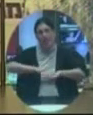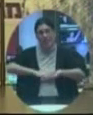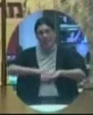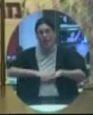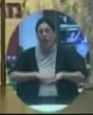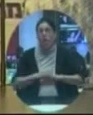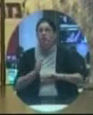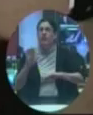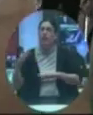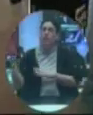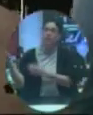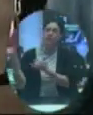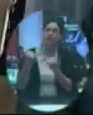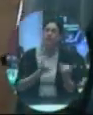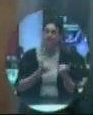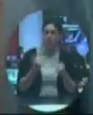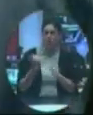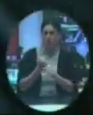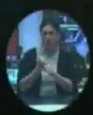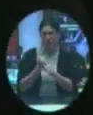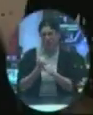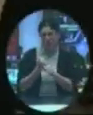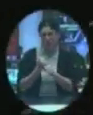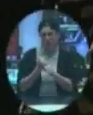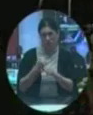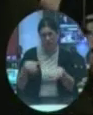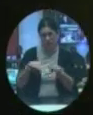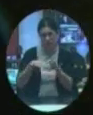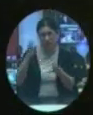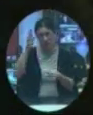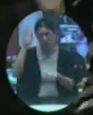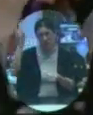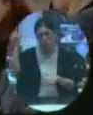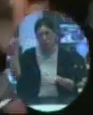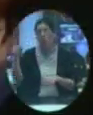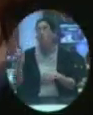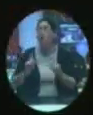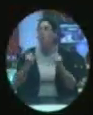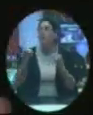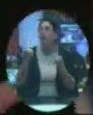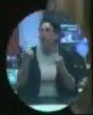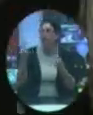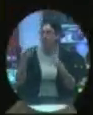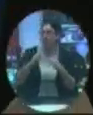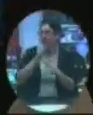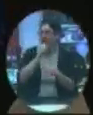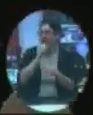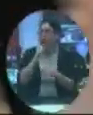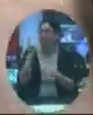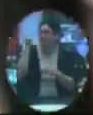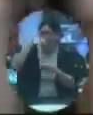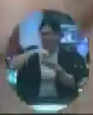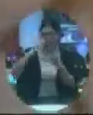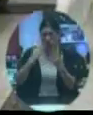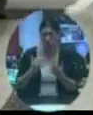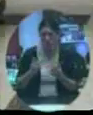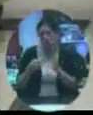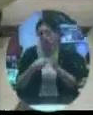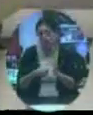של עובדים זרים מחול. המקרה המזעזע מבית האבות בחיפה הוא אחד מתוך שרשרת של אירועים שנחשפו גם בידיעות